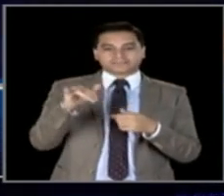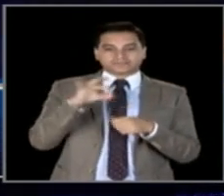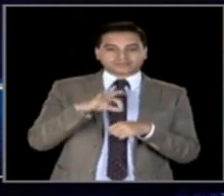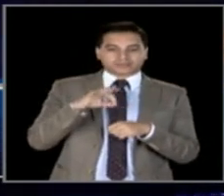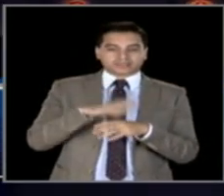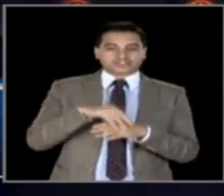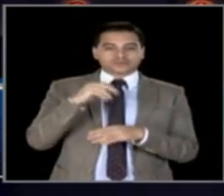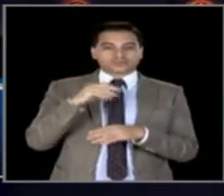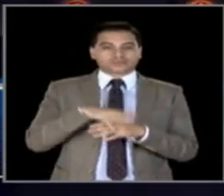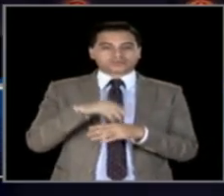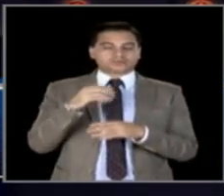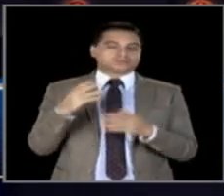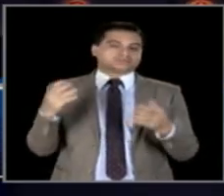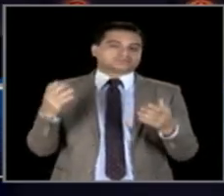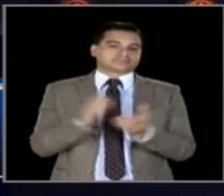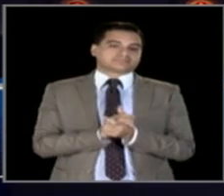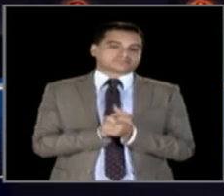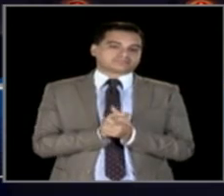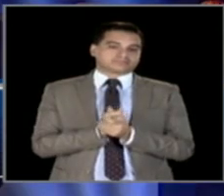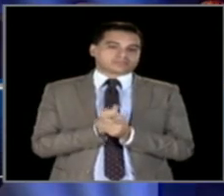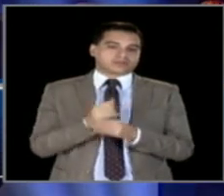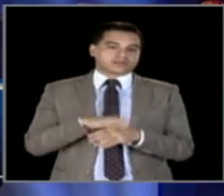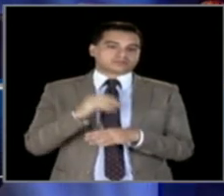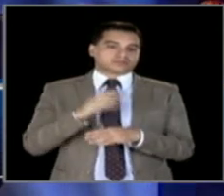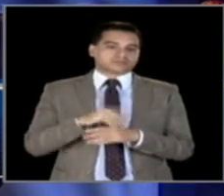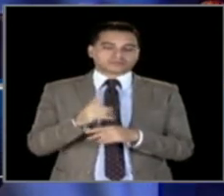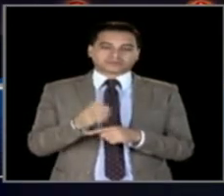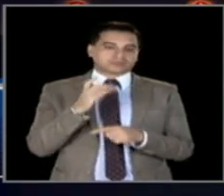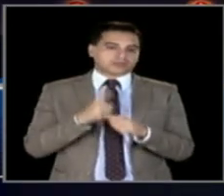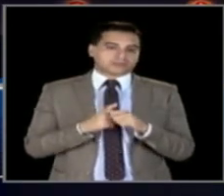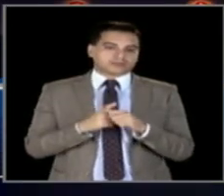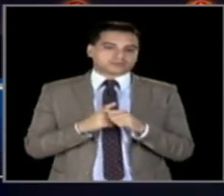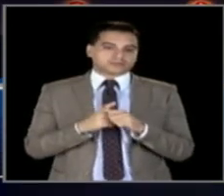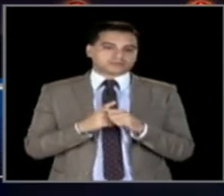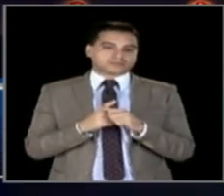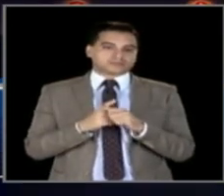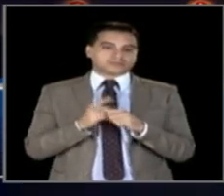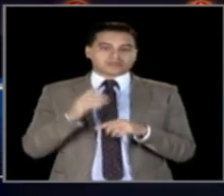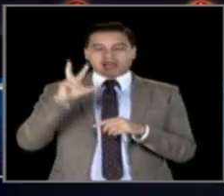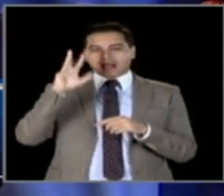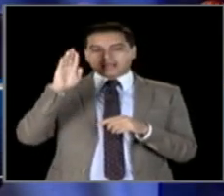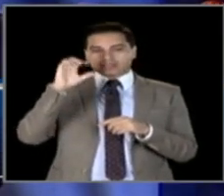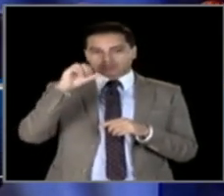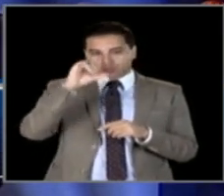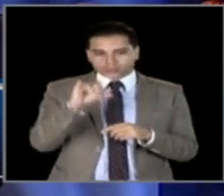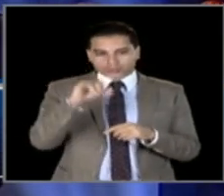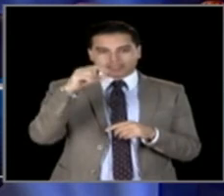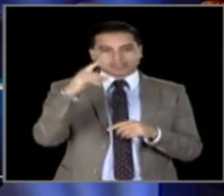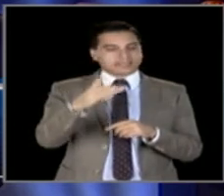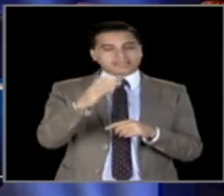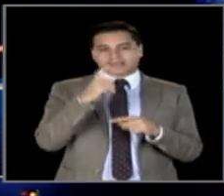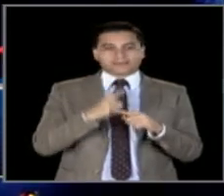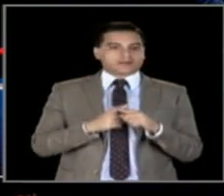السويد. هلسنكي السويد. لا طبعا يا باراثينا، إجابة